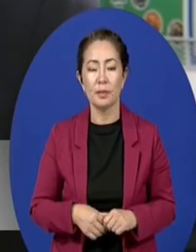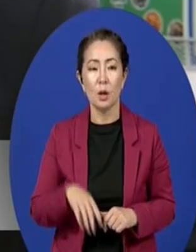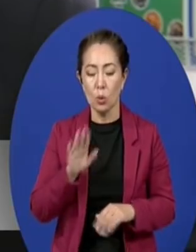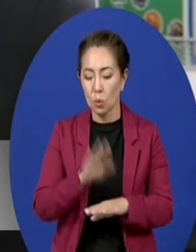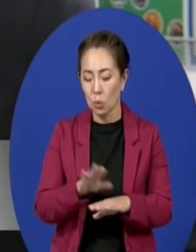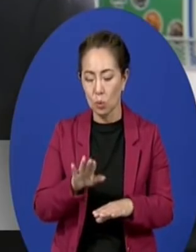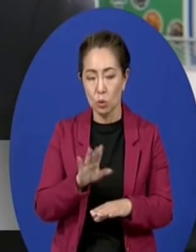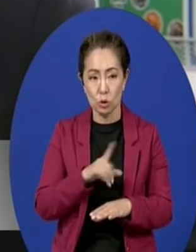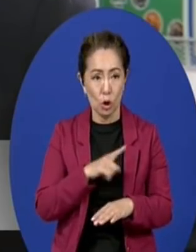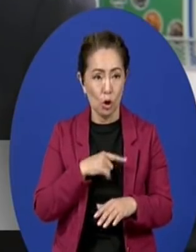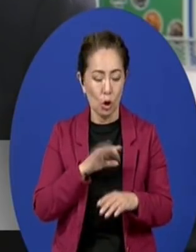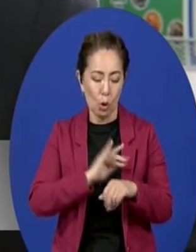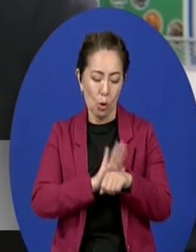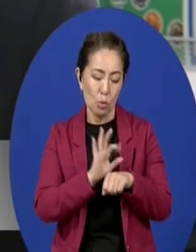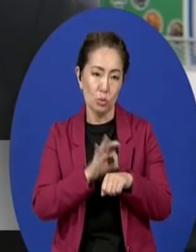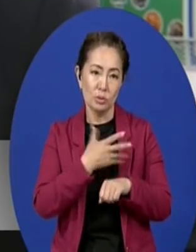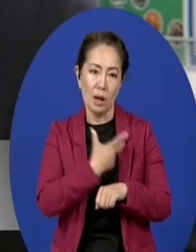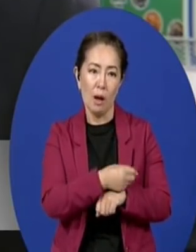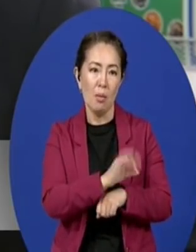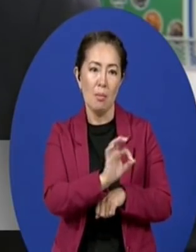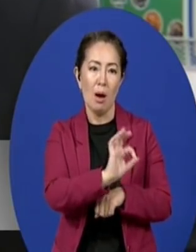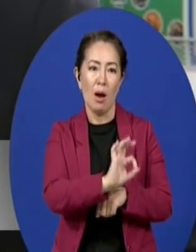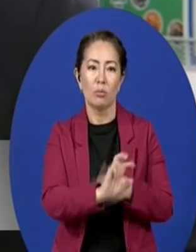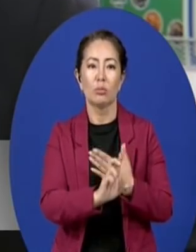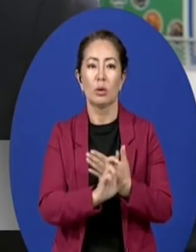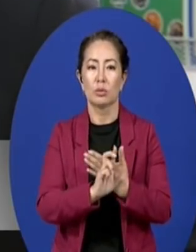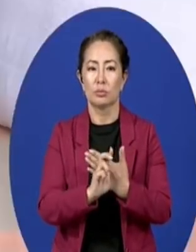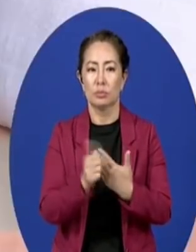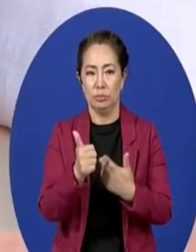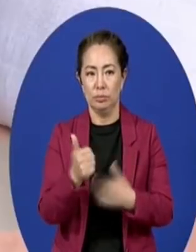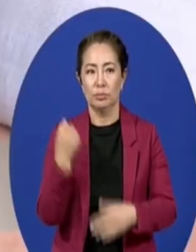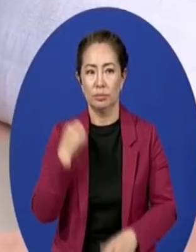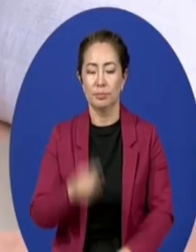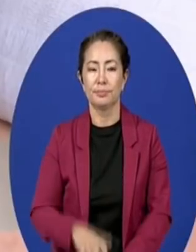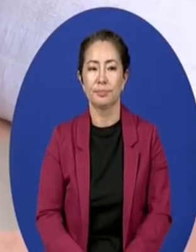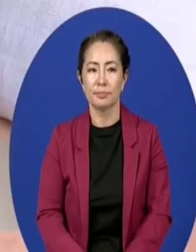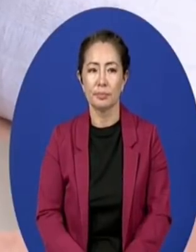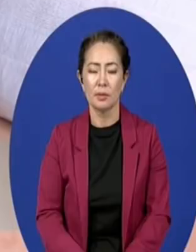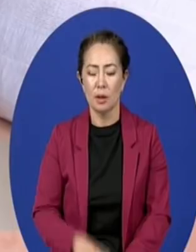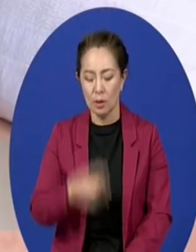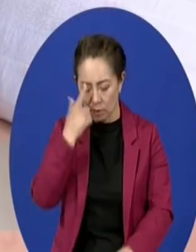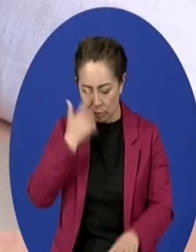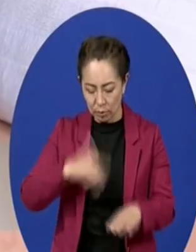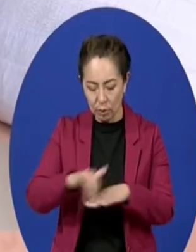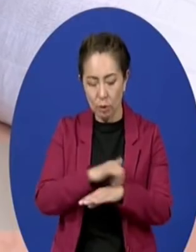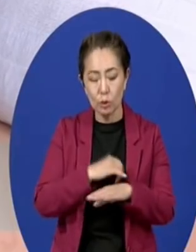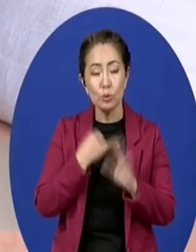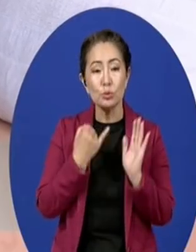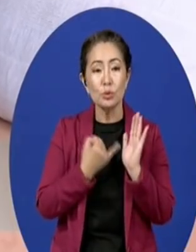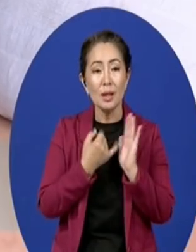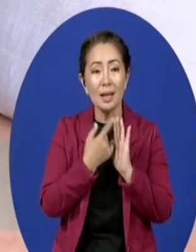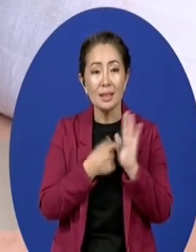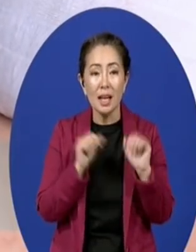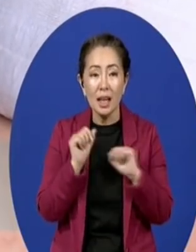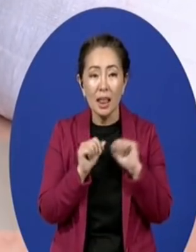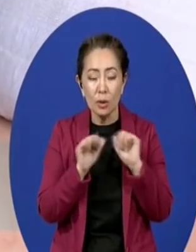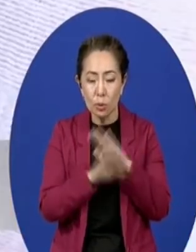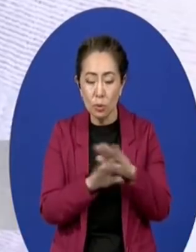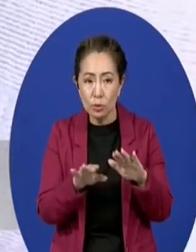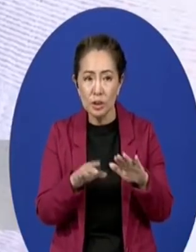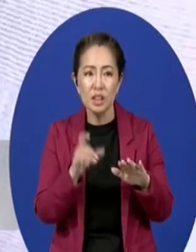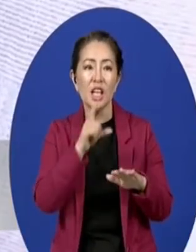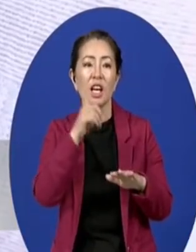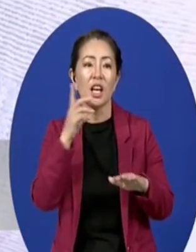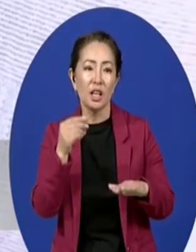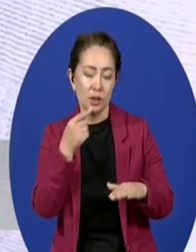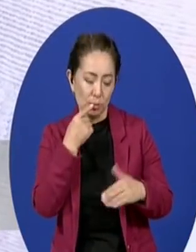тухайн хүүхэд COVID-19-ийн халдвараар өвдөхгүй байх боломжтой гэсэн үг байна. Манай улсад 6 хүртэлх сартай нийт хүүхдийн тал хувь нь